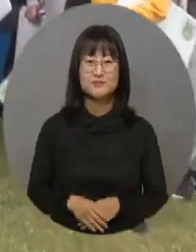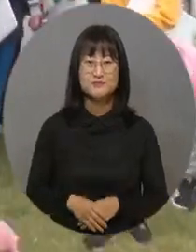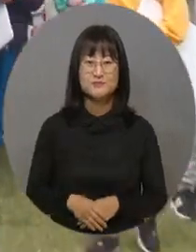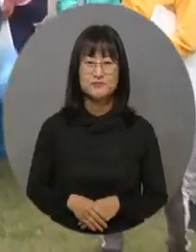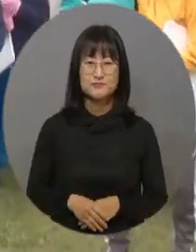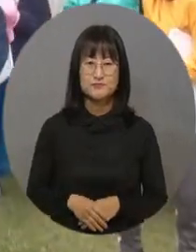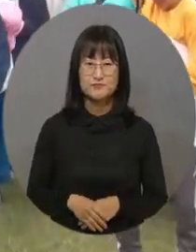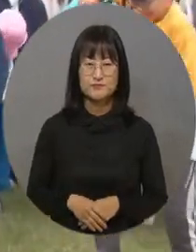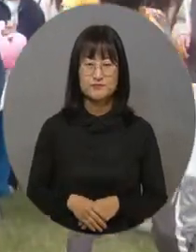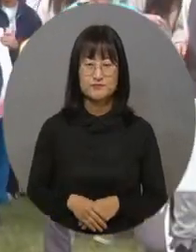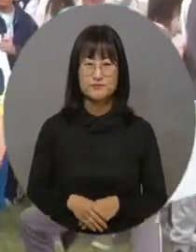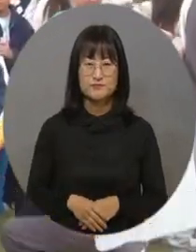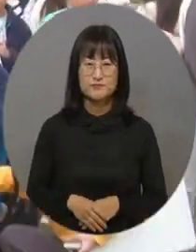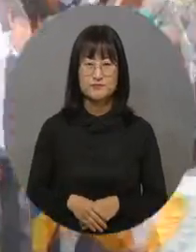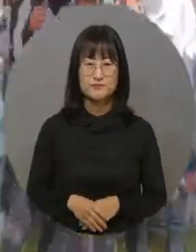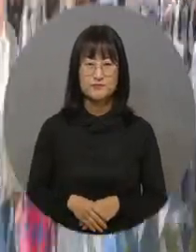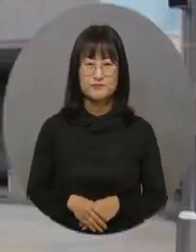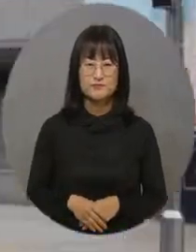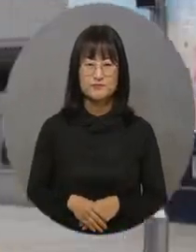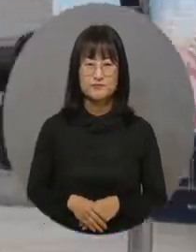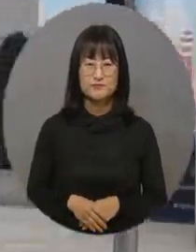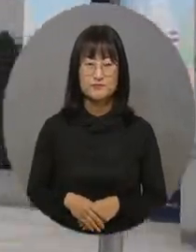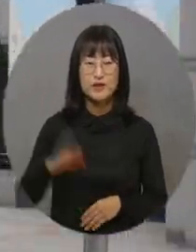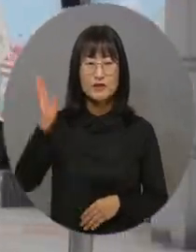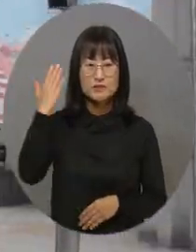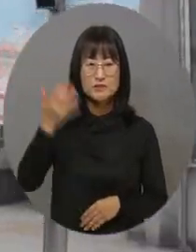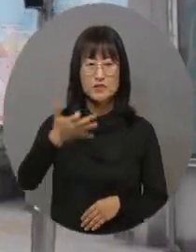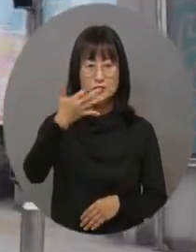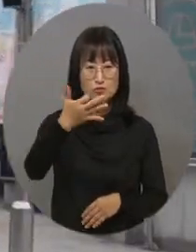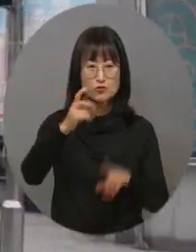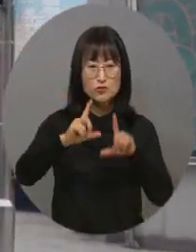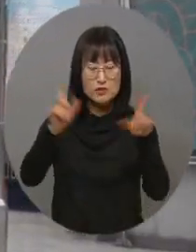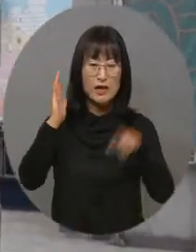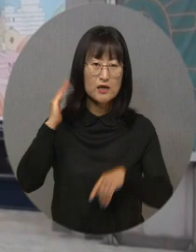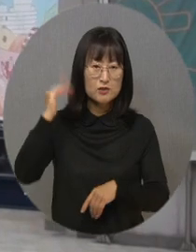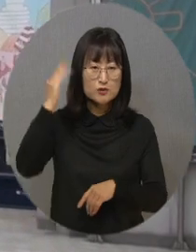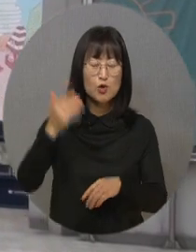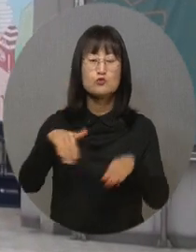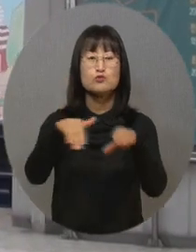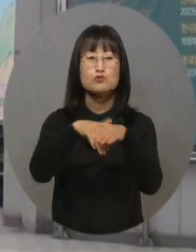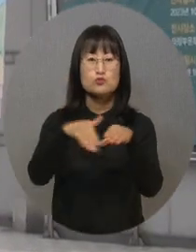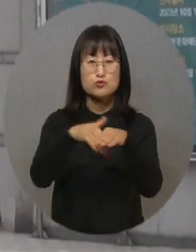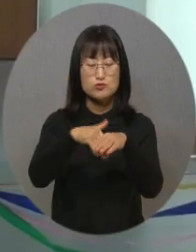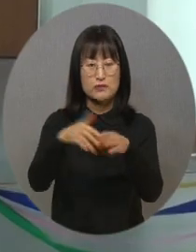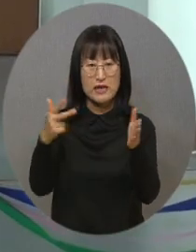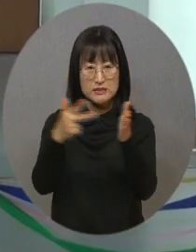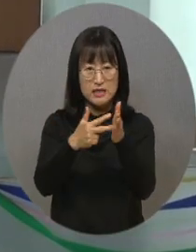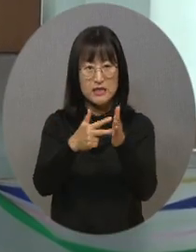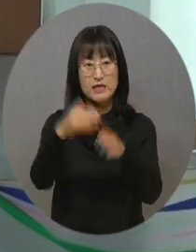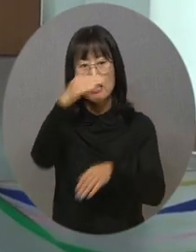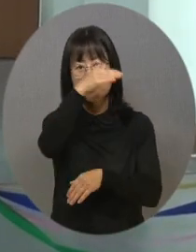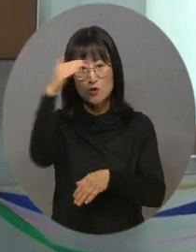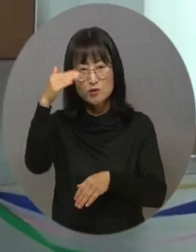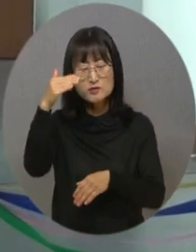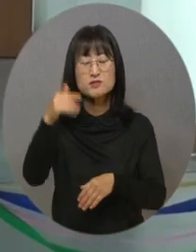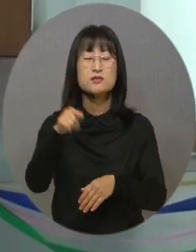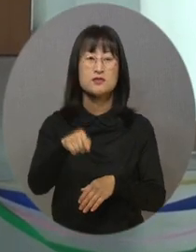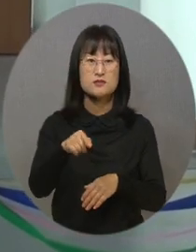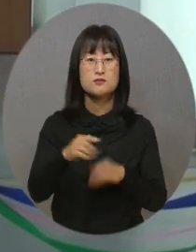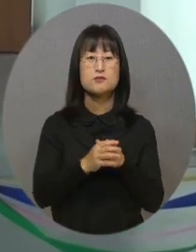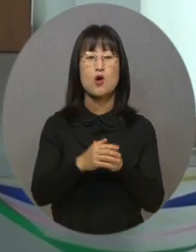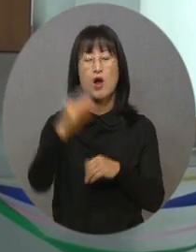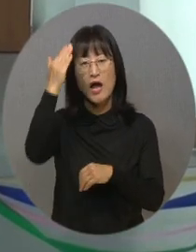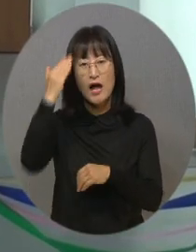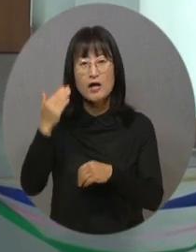경기방송 정희재입니다. 지난 19일 의정부 문화재단 전시실에서 한국미술협회